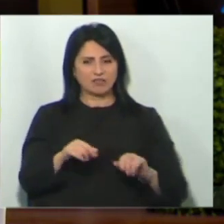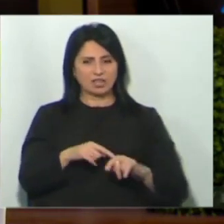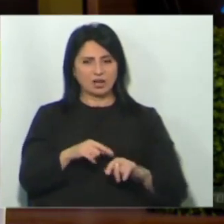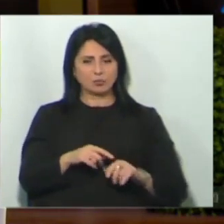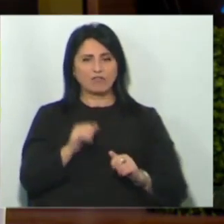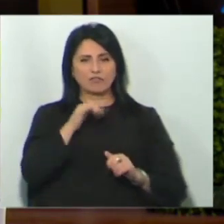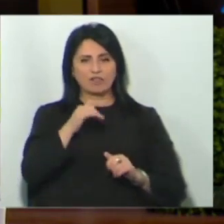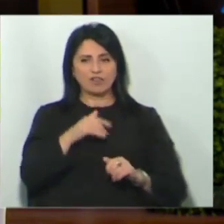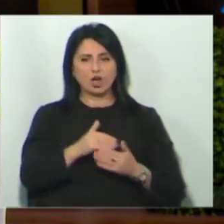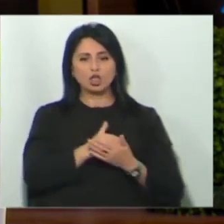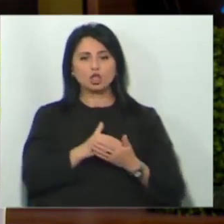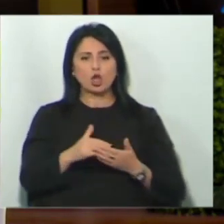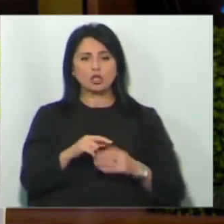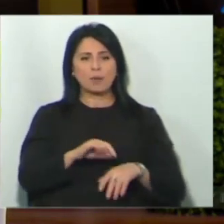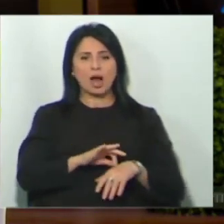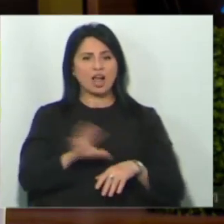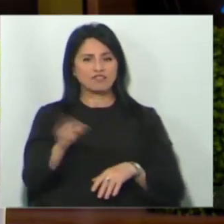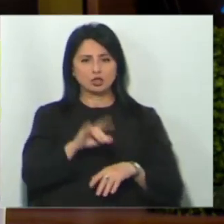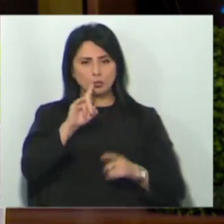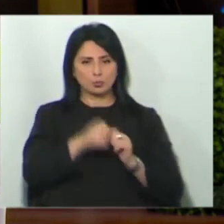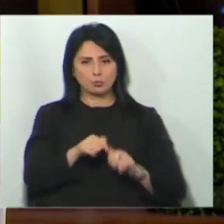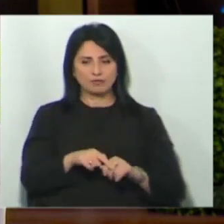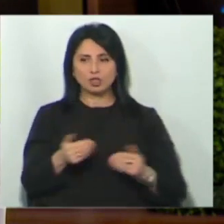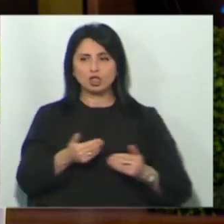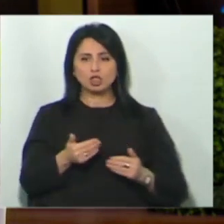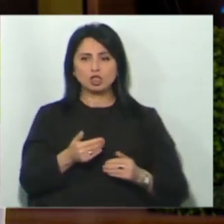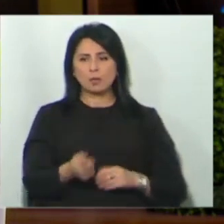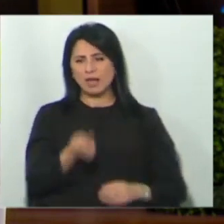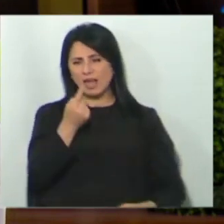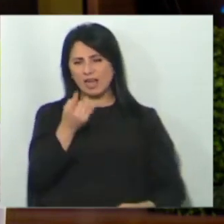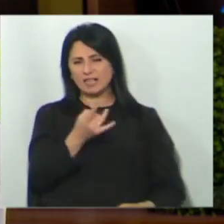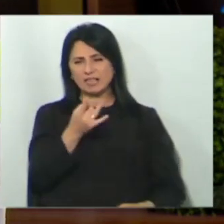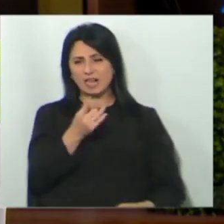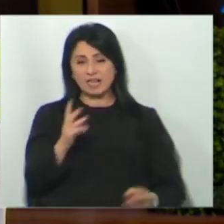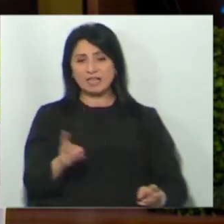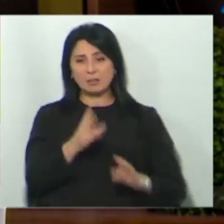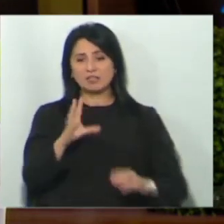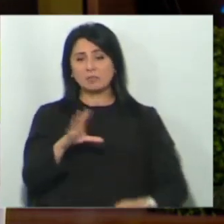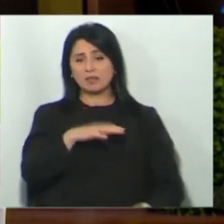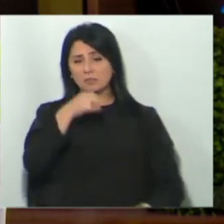կանույթարեպուլի, իսետ դոնեզի ակուս կանույթարեպուլի, ռոմ ծխորիպաշի թունդած էրտխել